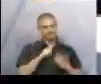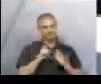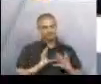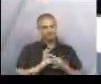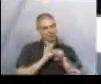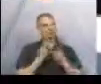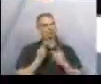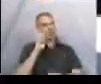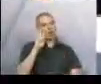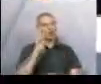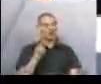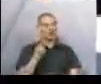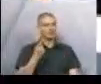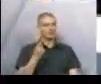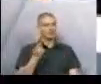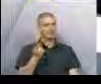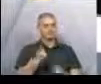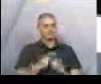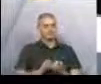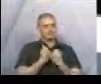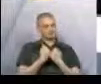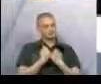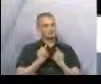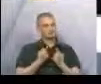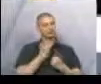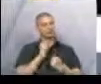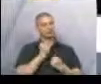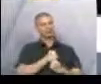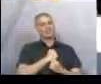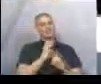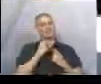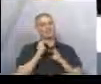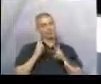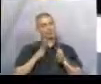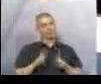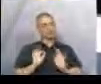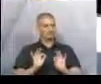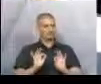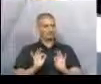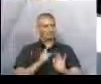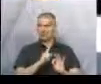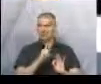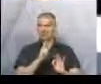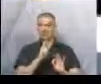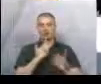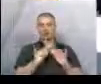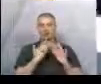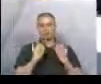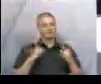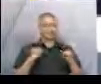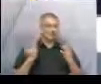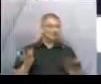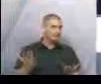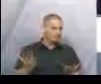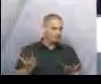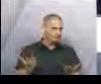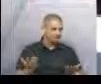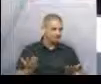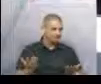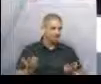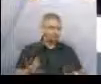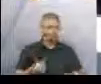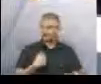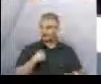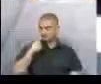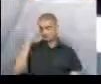יותר לשורשים הדתיים היותר מובהקים, אני אגדיר את זה, לא לישיבה חילונית, נניח. אז